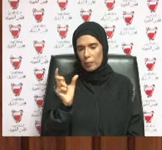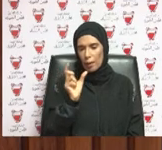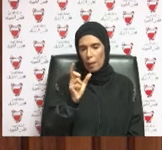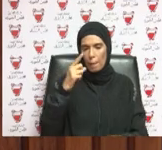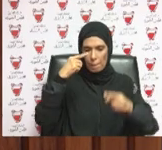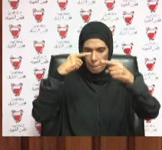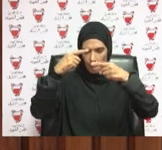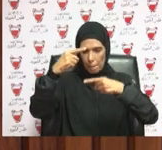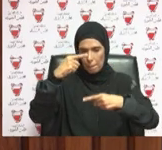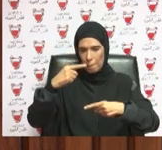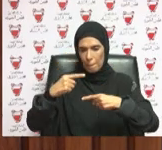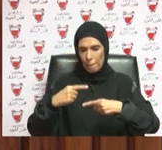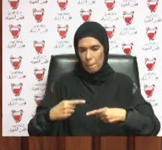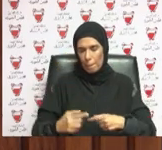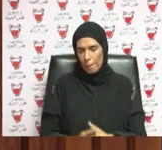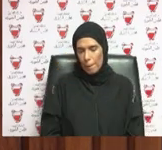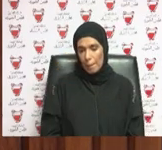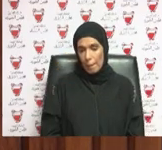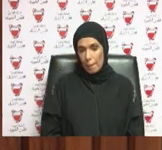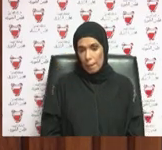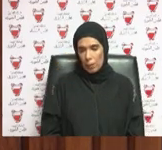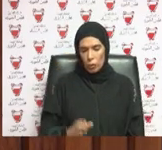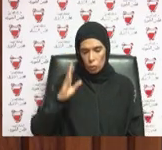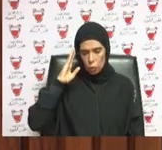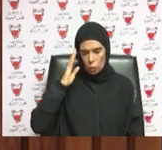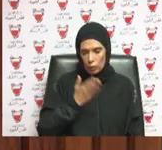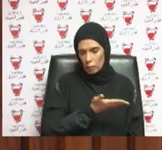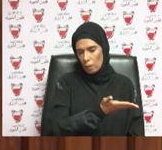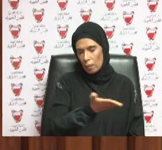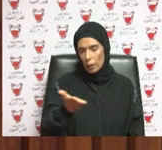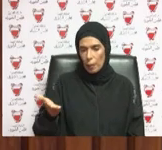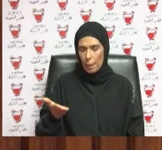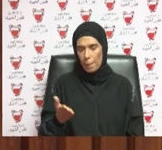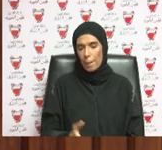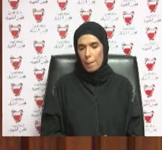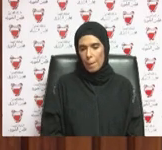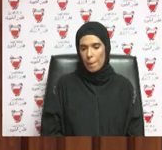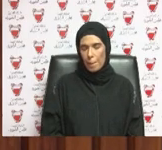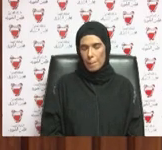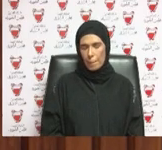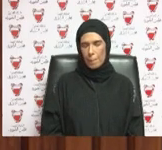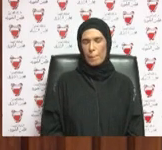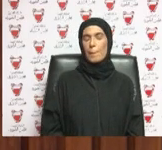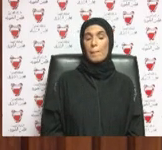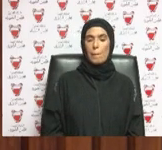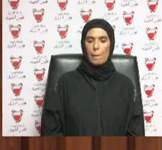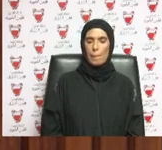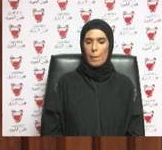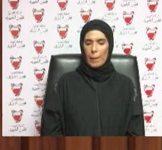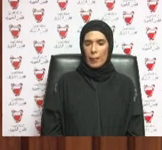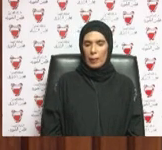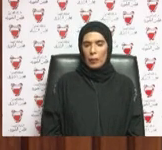الذي أدمى القلوب، أشكركم جميعا على حسن